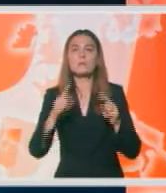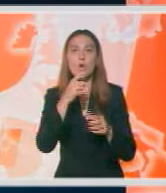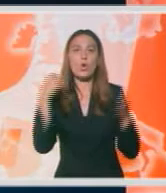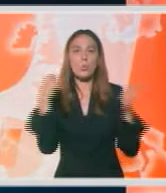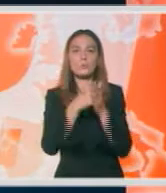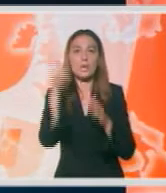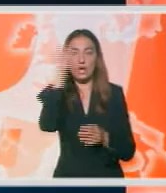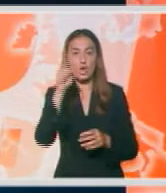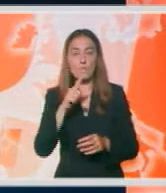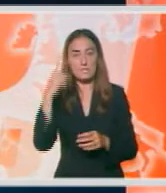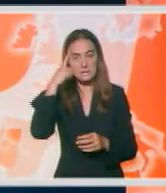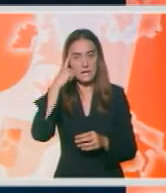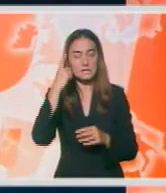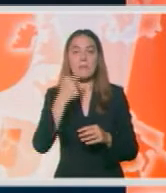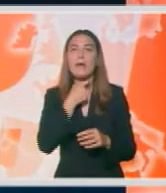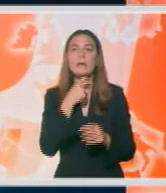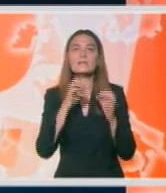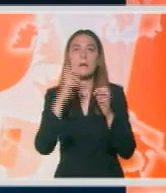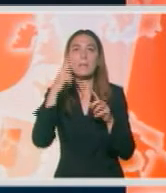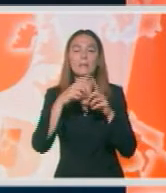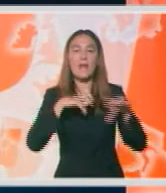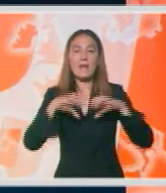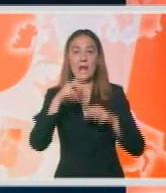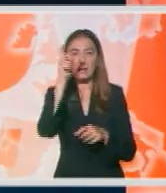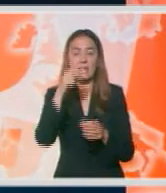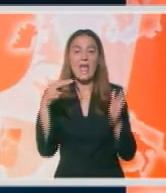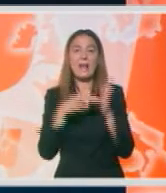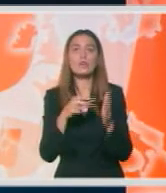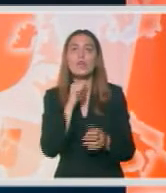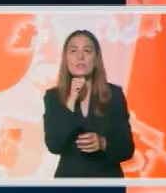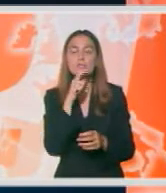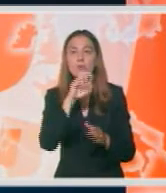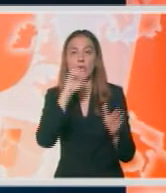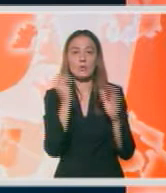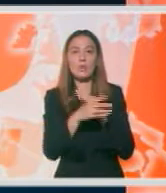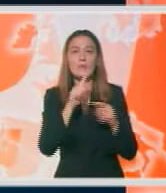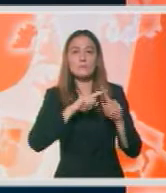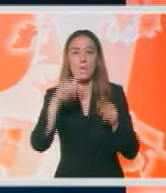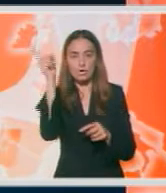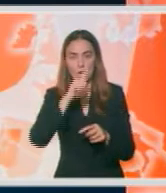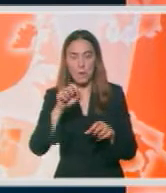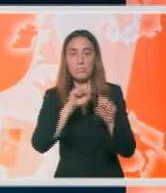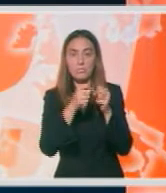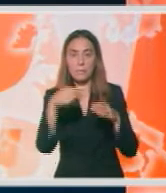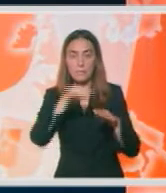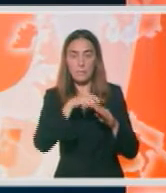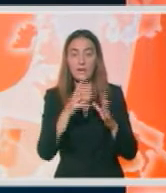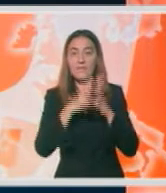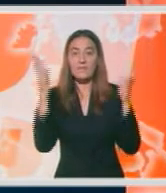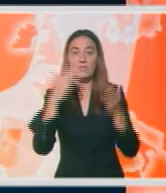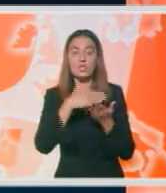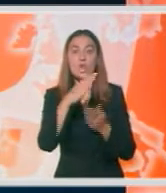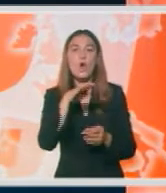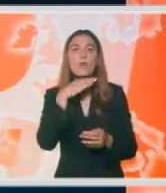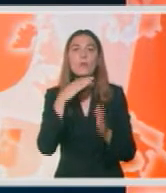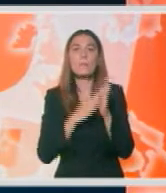udarom groma. Kako saznaje agencija Beta, radnik Elektroistoka otklanjao je posledice udara groma, zbog čega veći deo Gornjeg